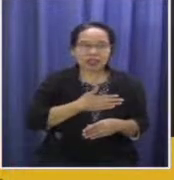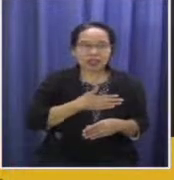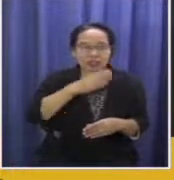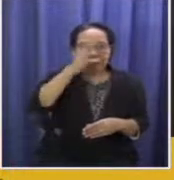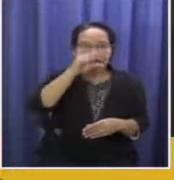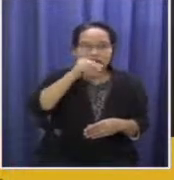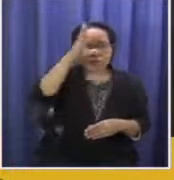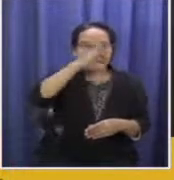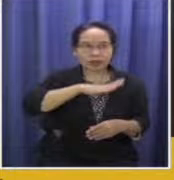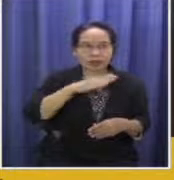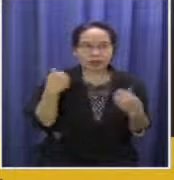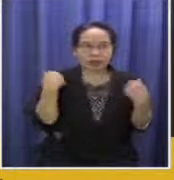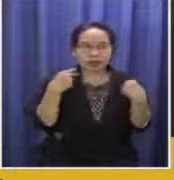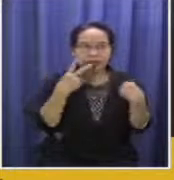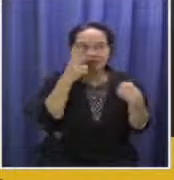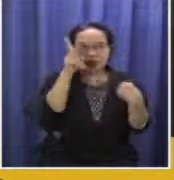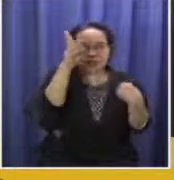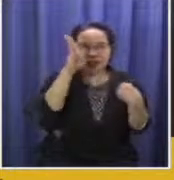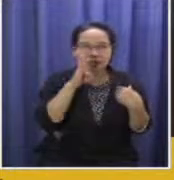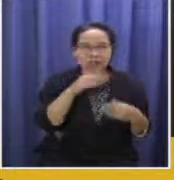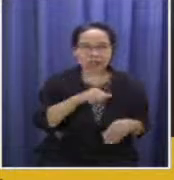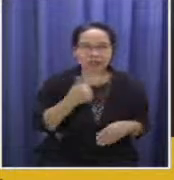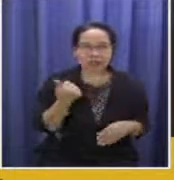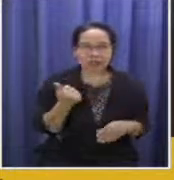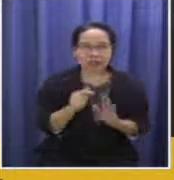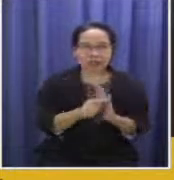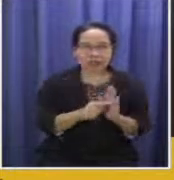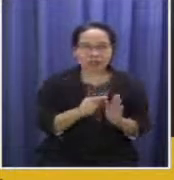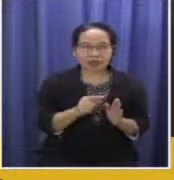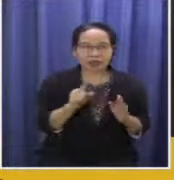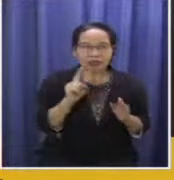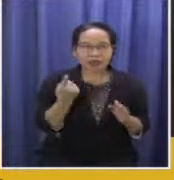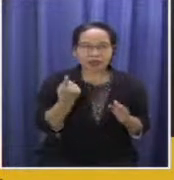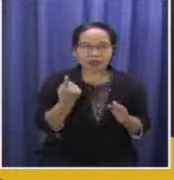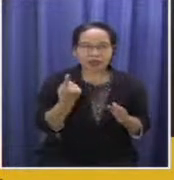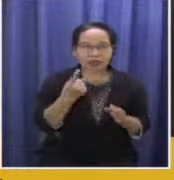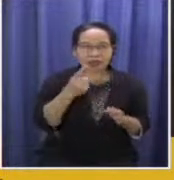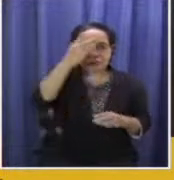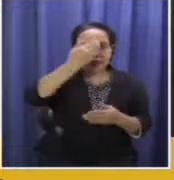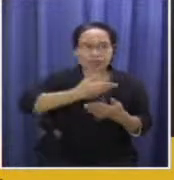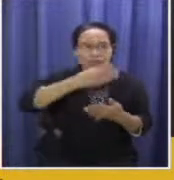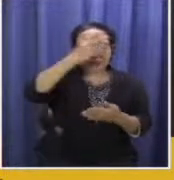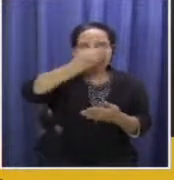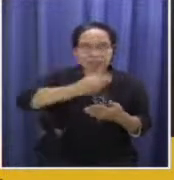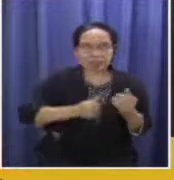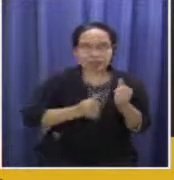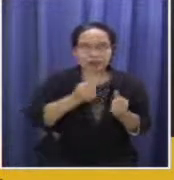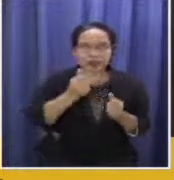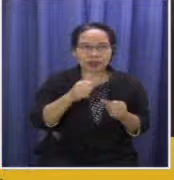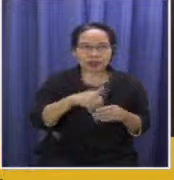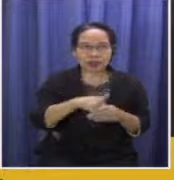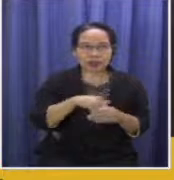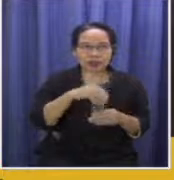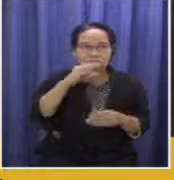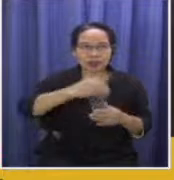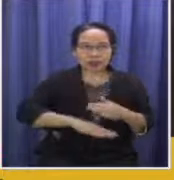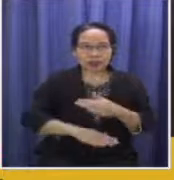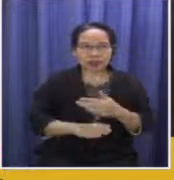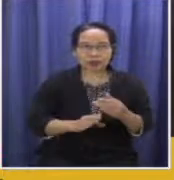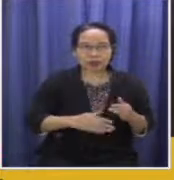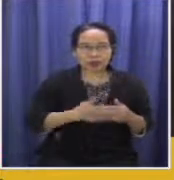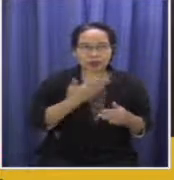परमेश्वरलाई कसैले कहिले देखेको छैन, पिताको साथमा हुनुहुने एकमात्र पुत्रले उहाँलाई प्रकट गर्नुभएको